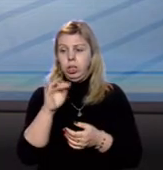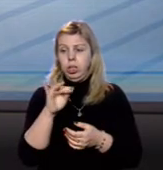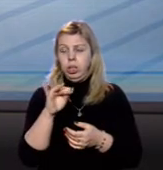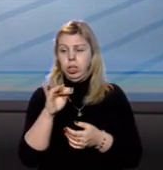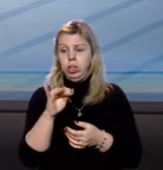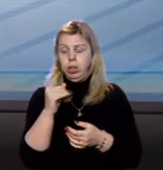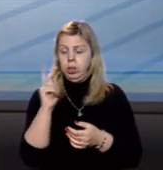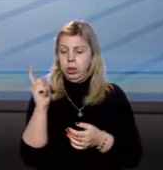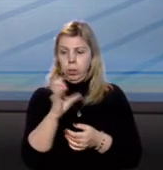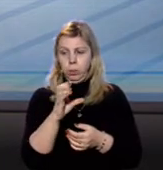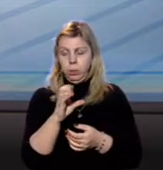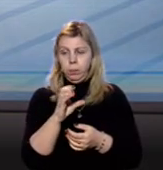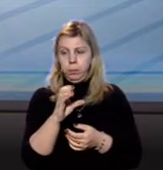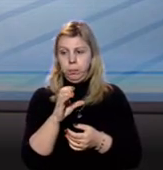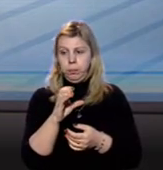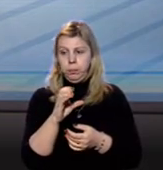чи діти, секунду,